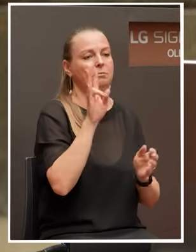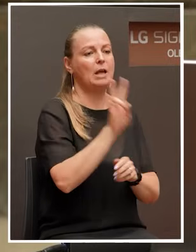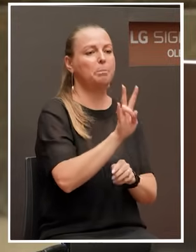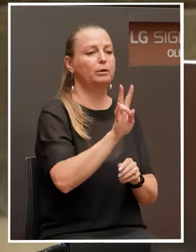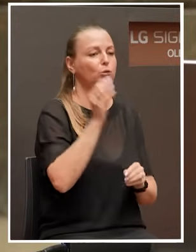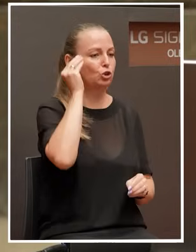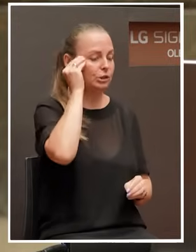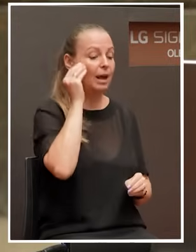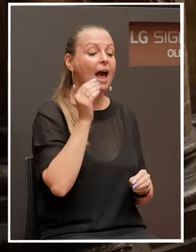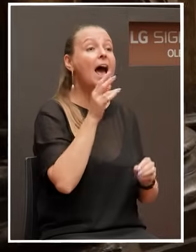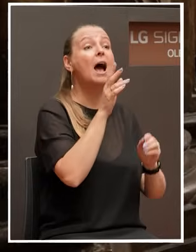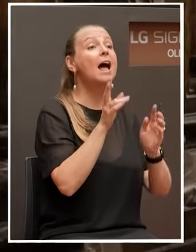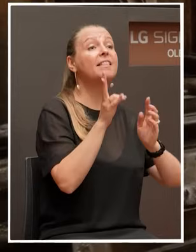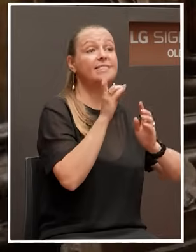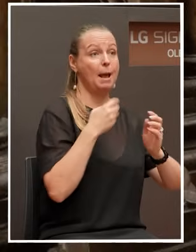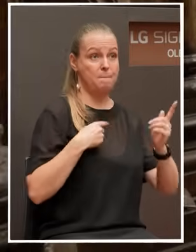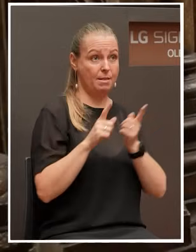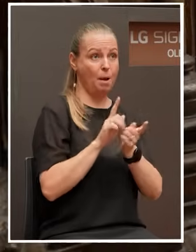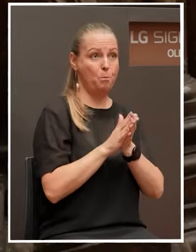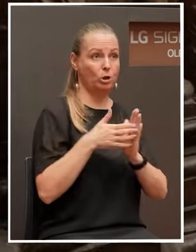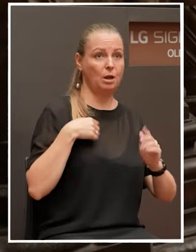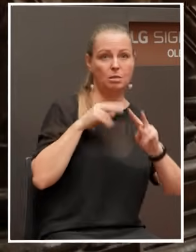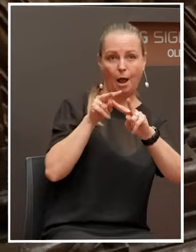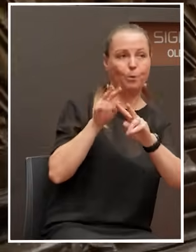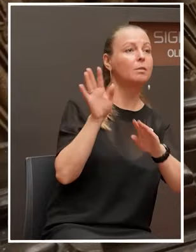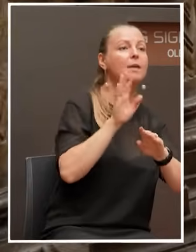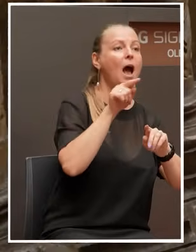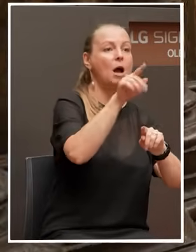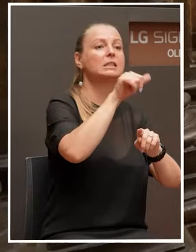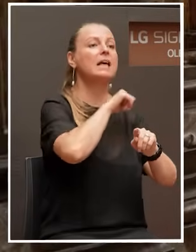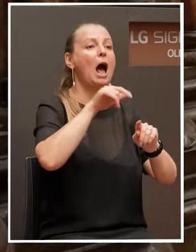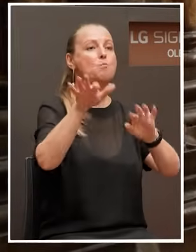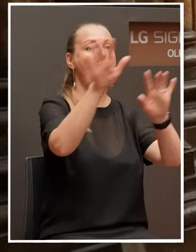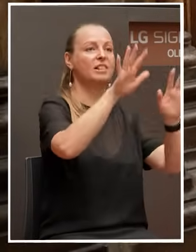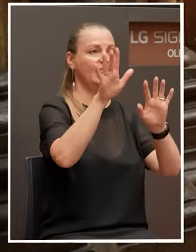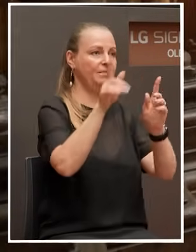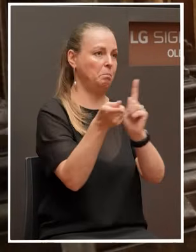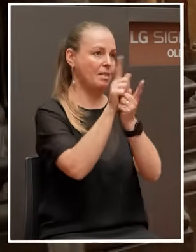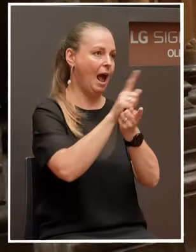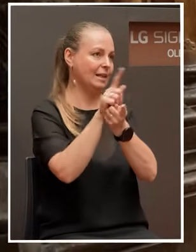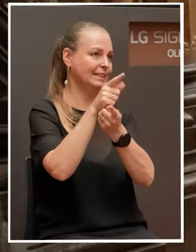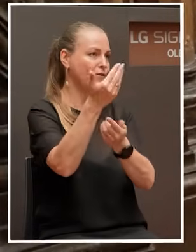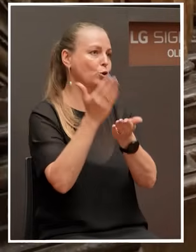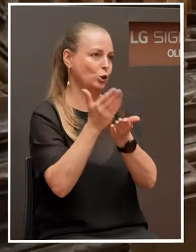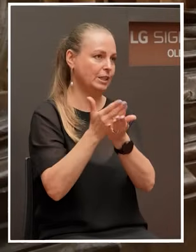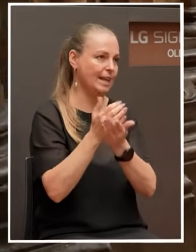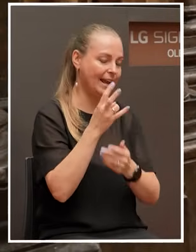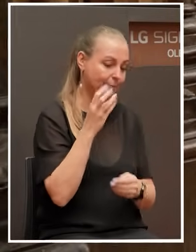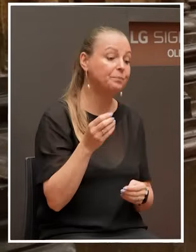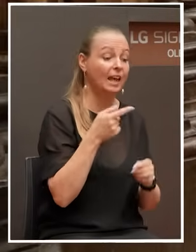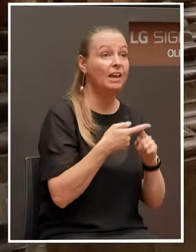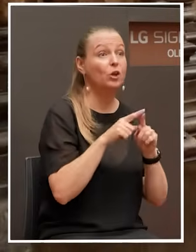когда меняется не позиция наблюдателя, а состояние мотива. И вот уже на этих выставках,